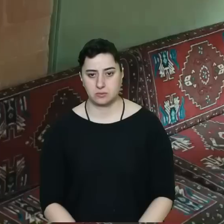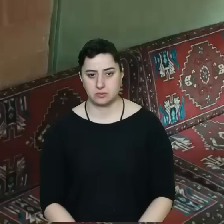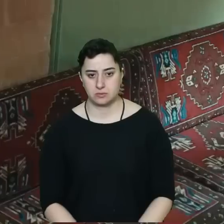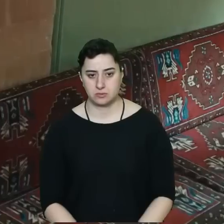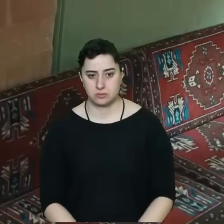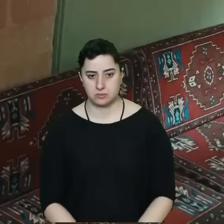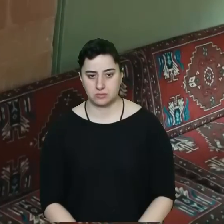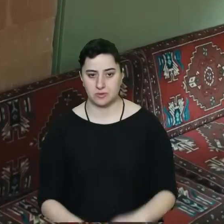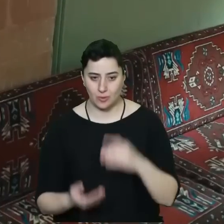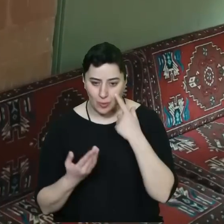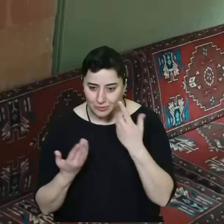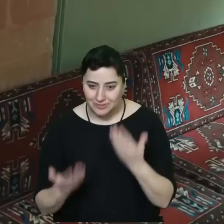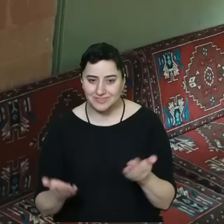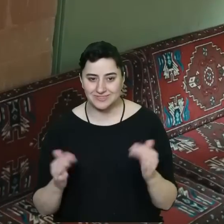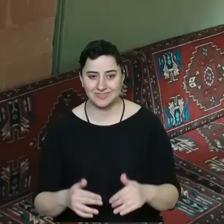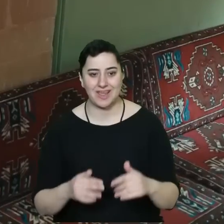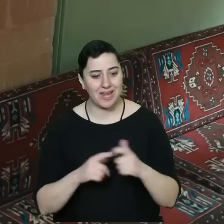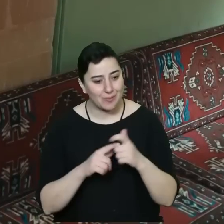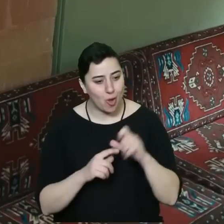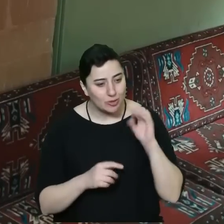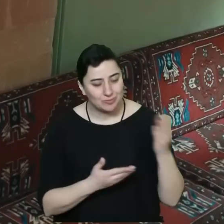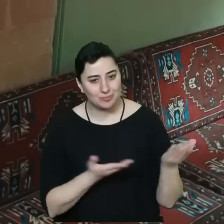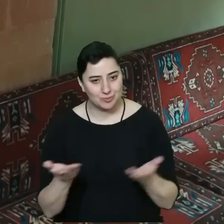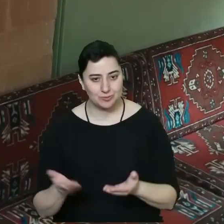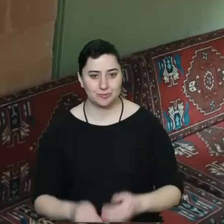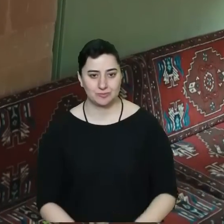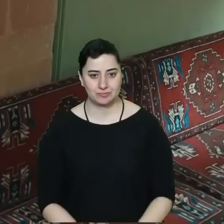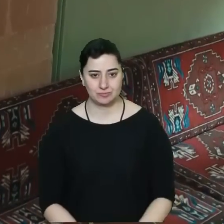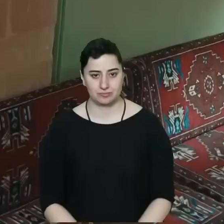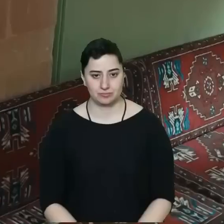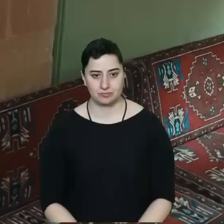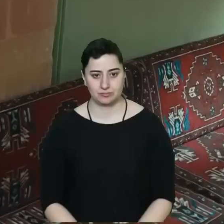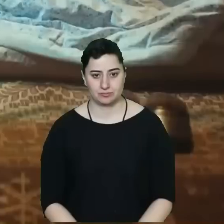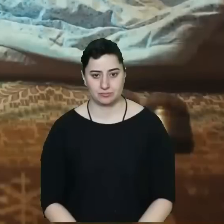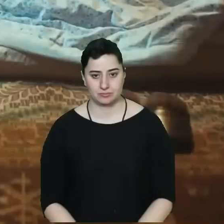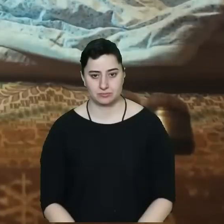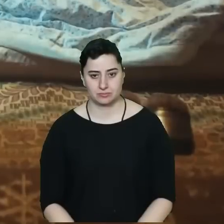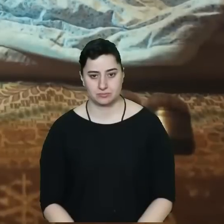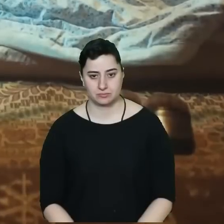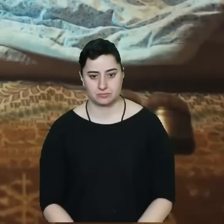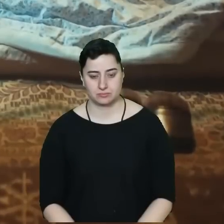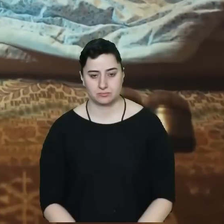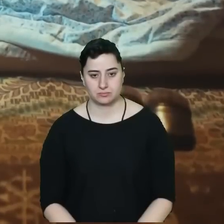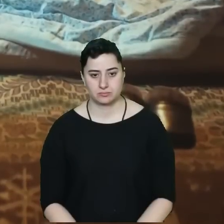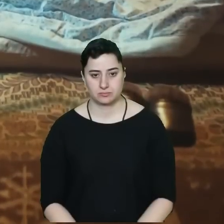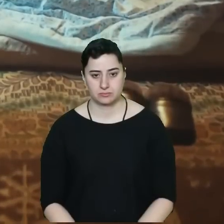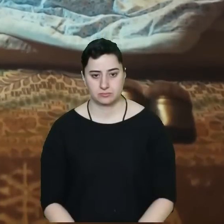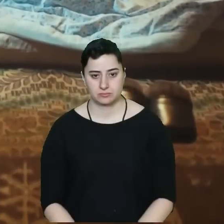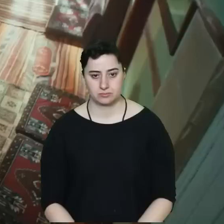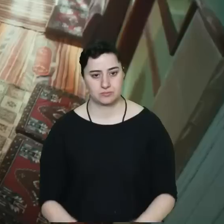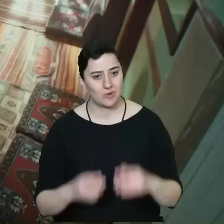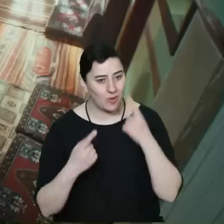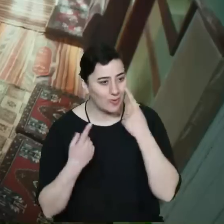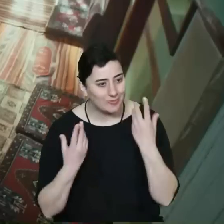Geçmiş. Hoş geldin Erdem hocam. Sefalar getirdim. Buyur. Hoş gördük. Çalık yer yatağında.